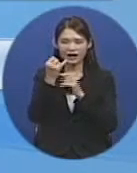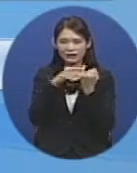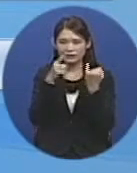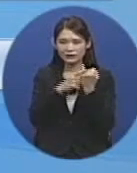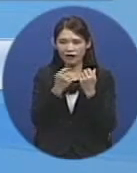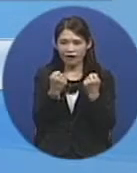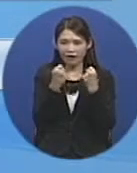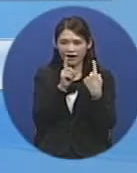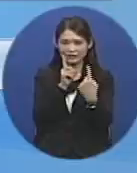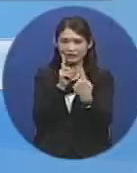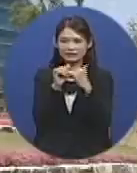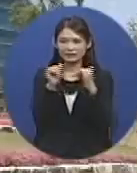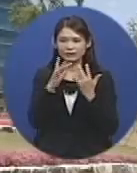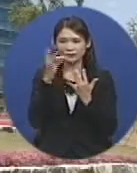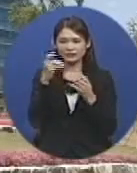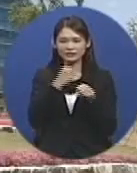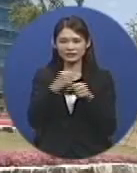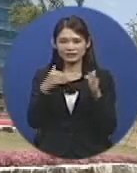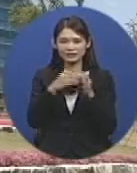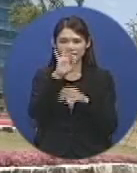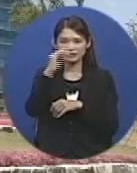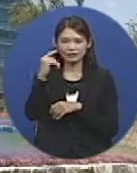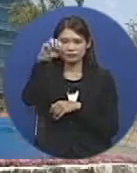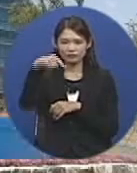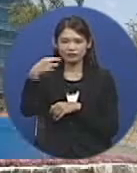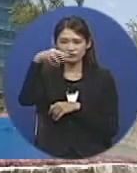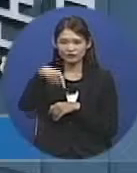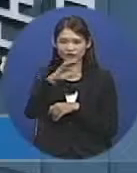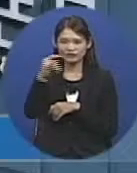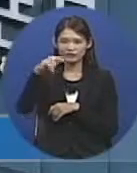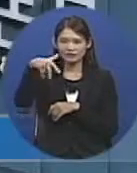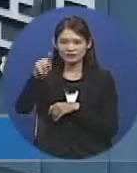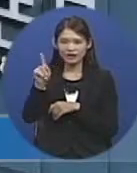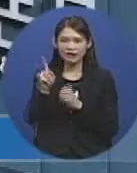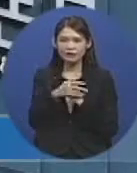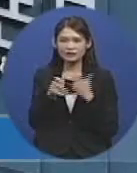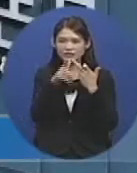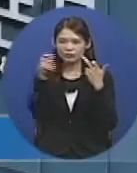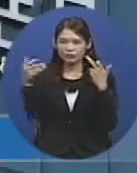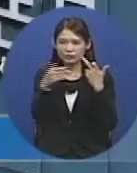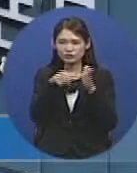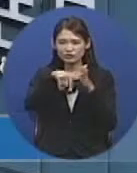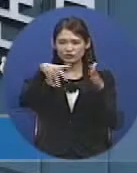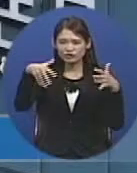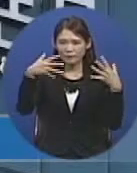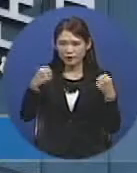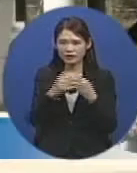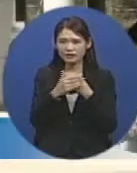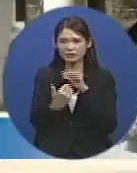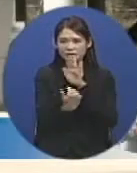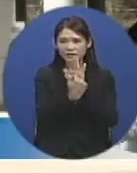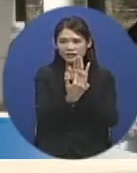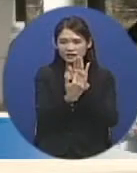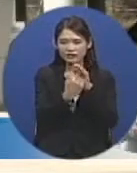대상자로 선정했습니다. 인플루엔자는 통상 12월부터 유행하는 만큼 예방접종 후 항체가 만들어지기까지